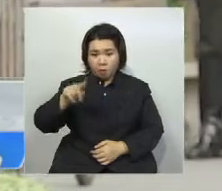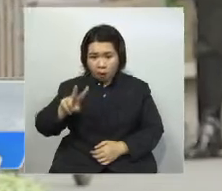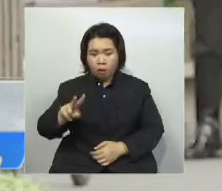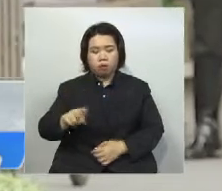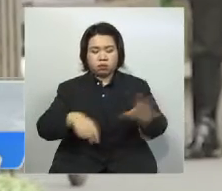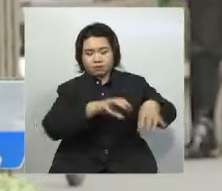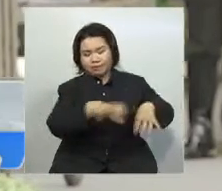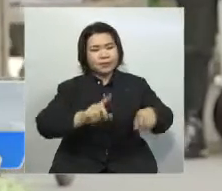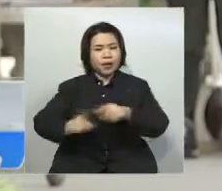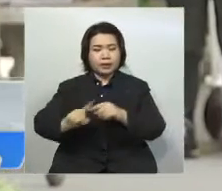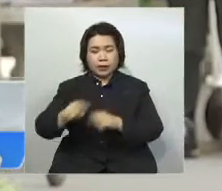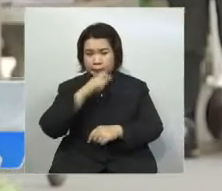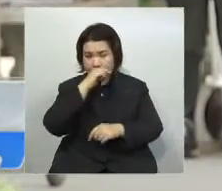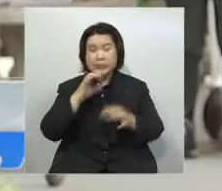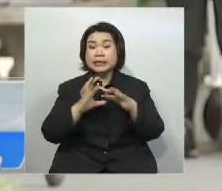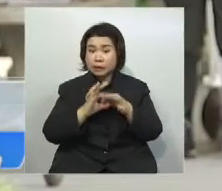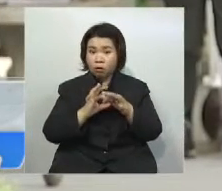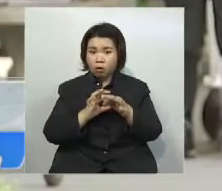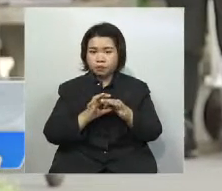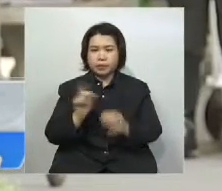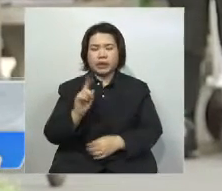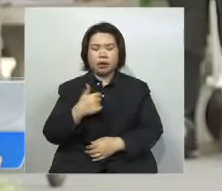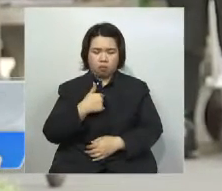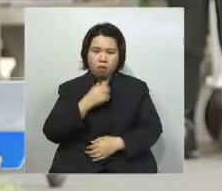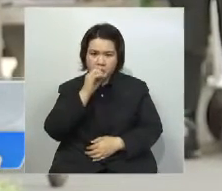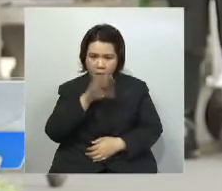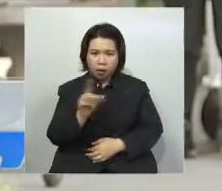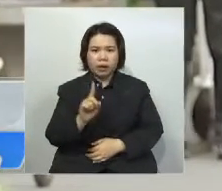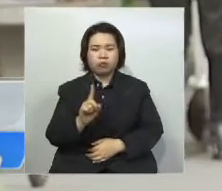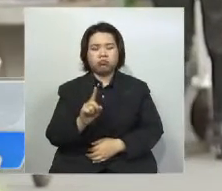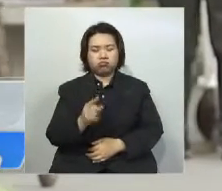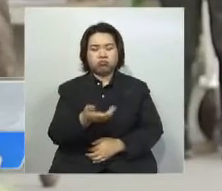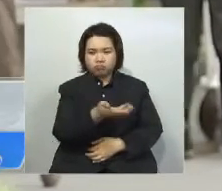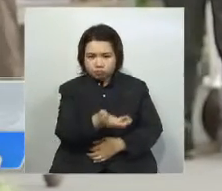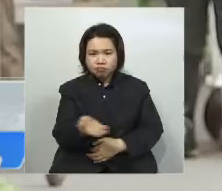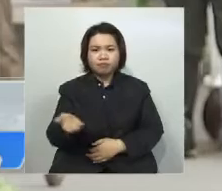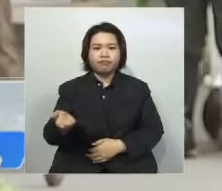ยงานนะครับและที่ต้องกล่าวถึงก็คือพี่น้อง